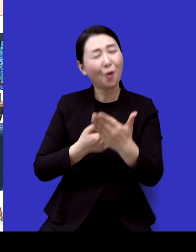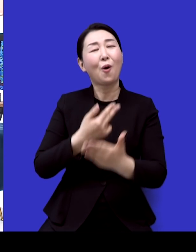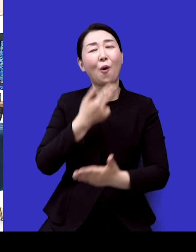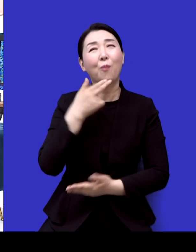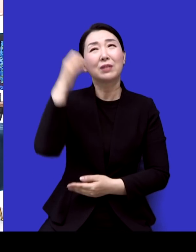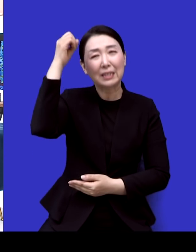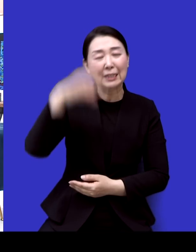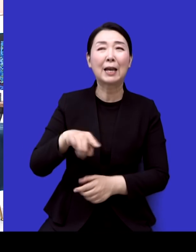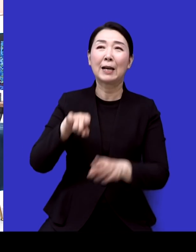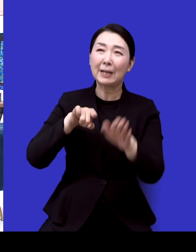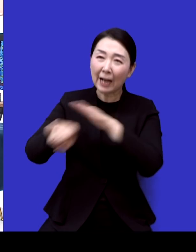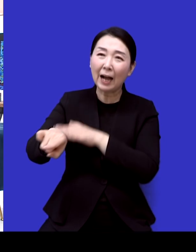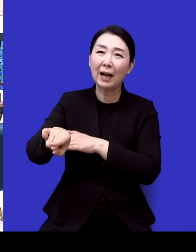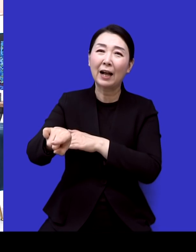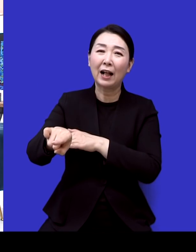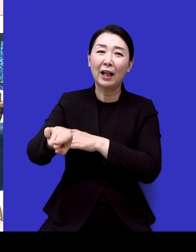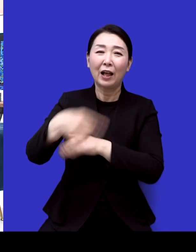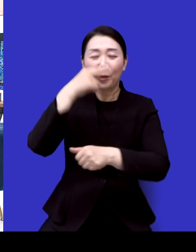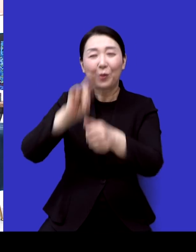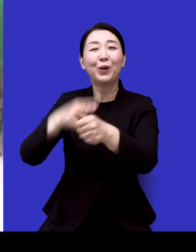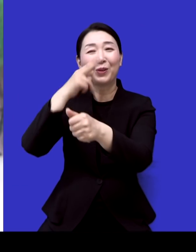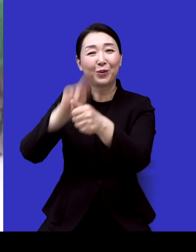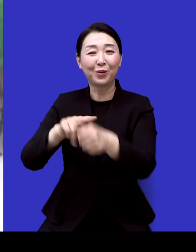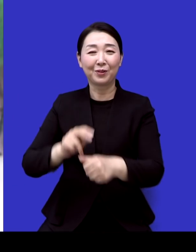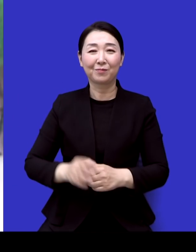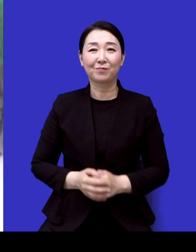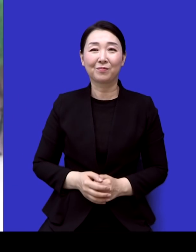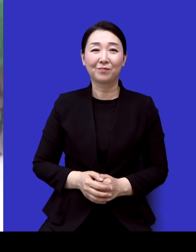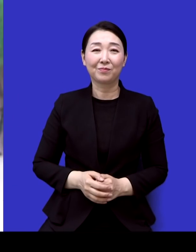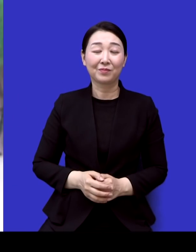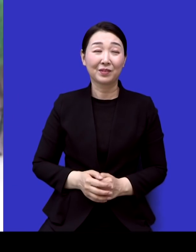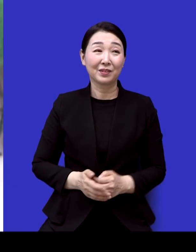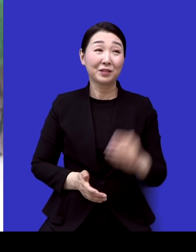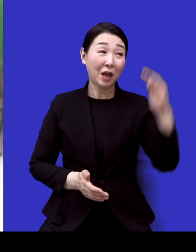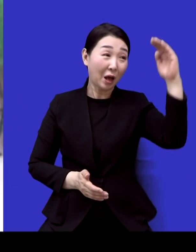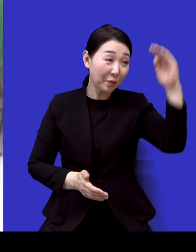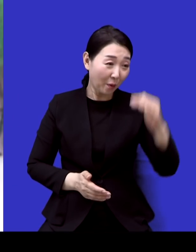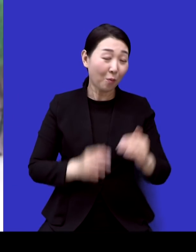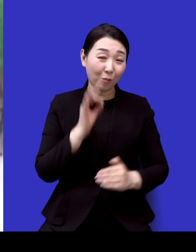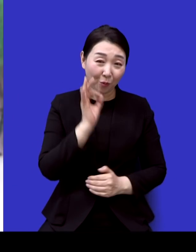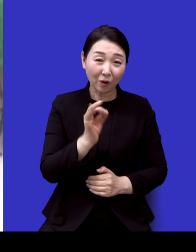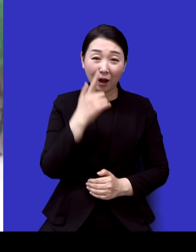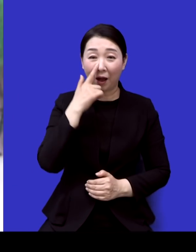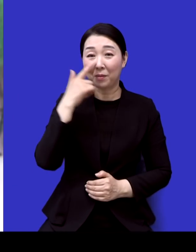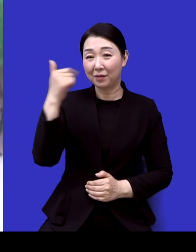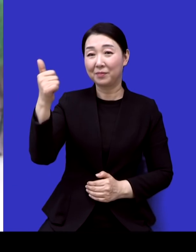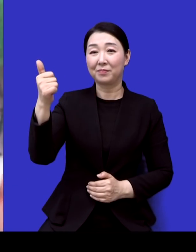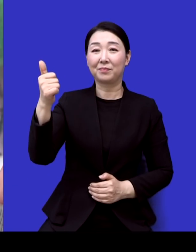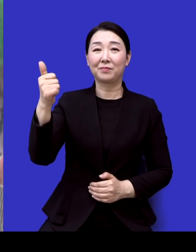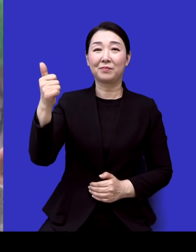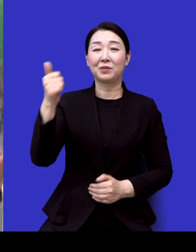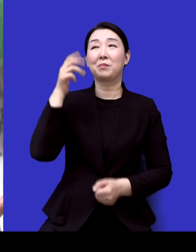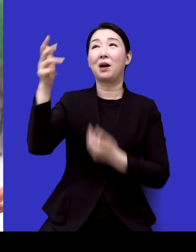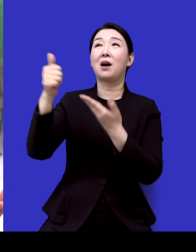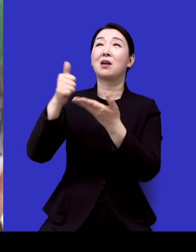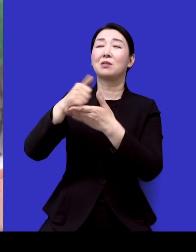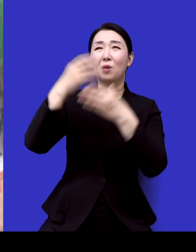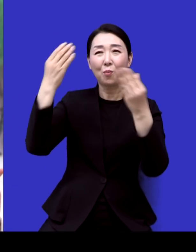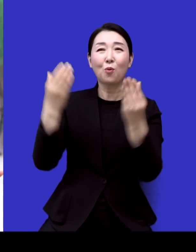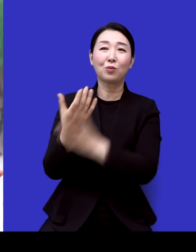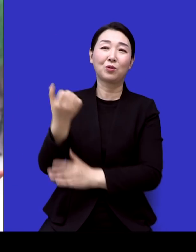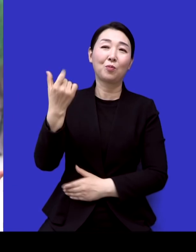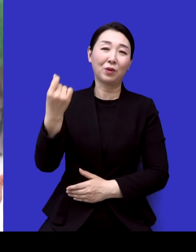순서가 없었습니다. 대단하시네요. 진짜 말씀 들어보니까 그 아버지께서는 진짜 하나님이 전부셨던